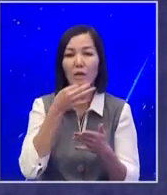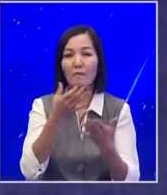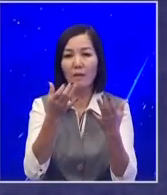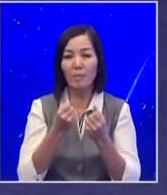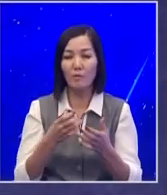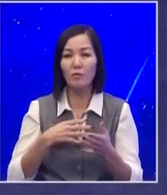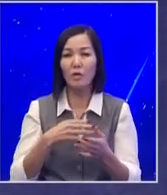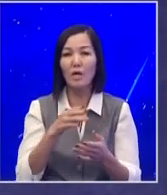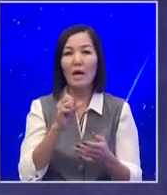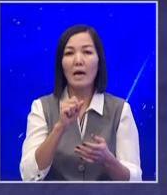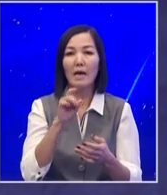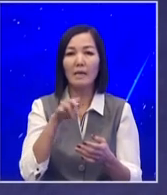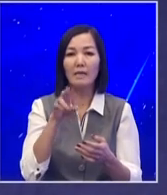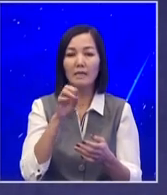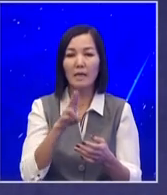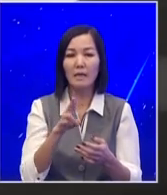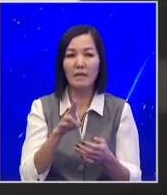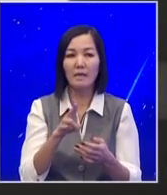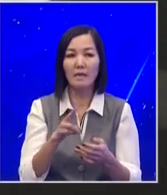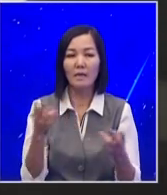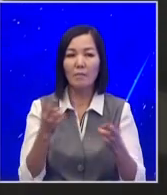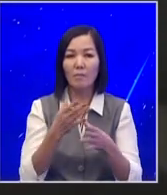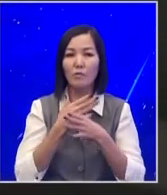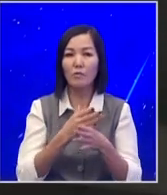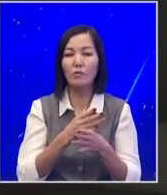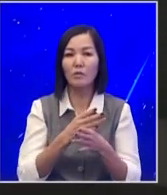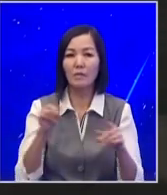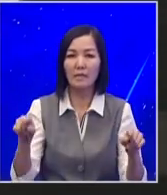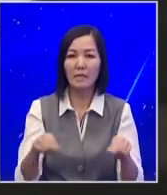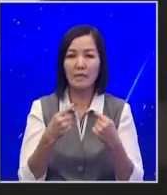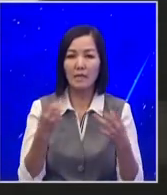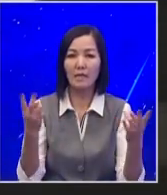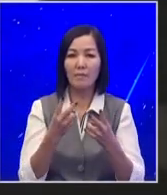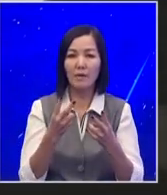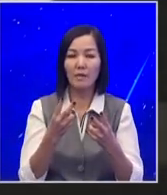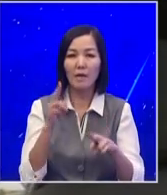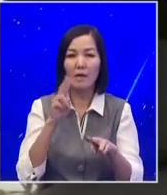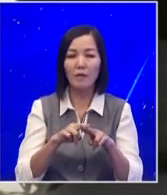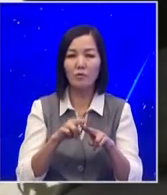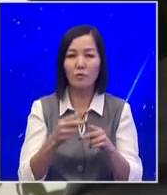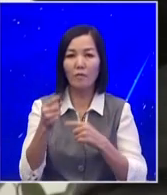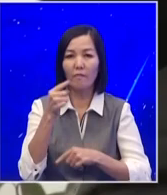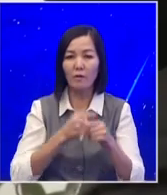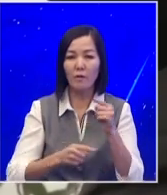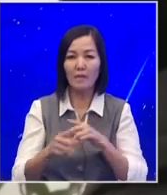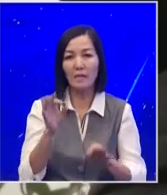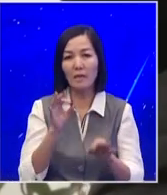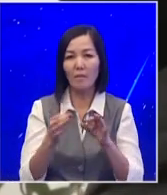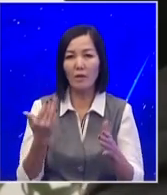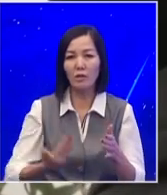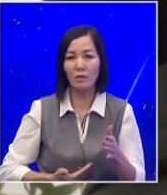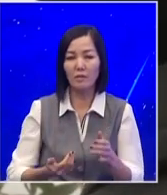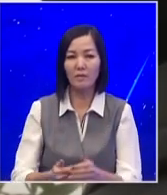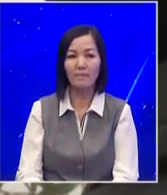комиссии Ардах Жанабилова, данная акция должна помочь в ресоциализации, которая так необходима осужденным, чтобы вернуться к нормальной жизни.